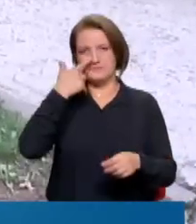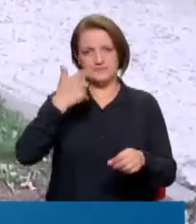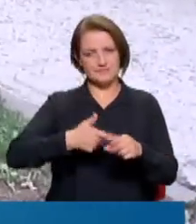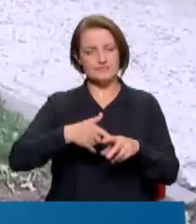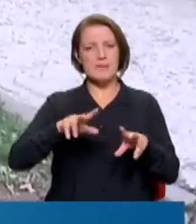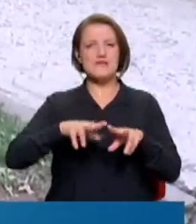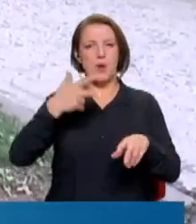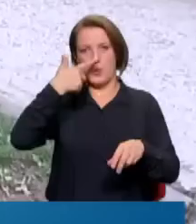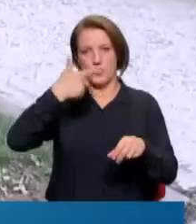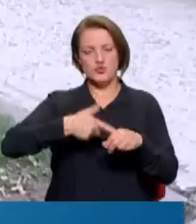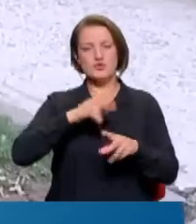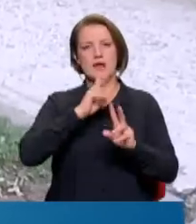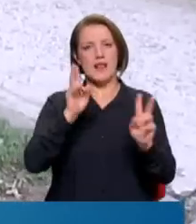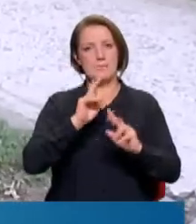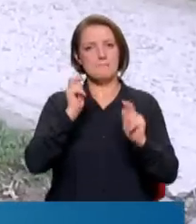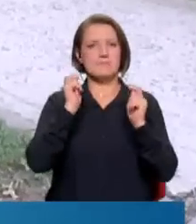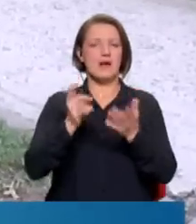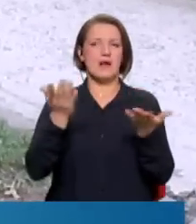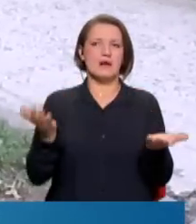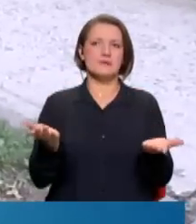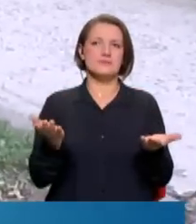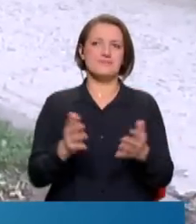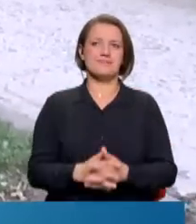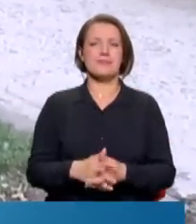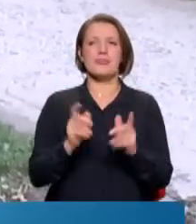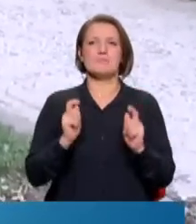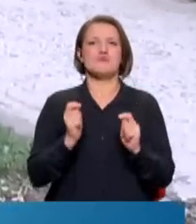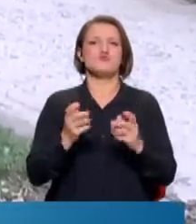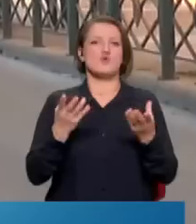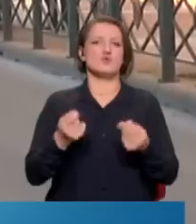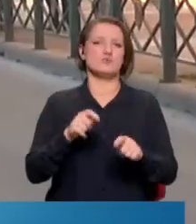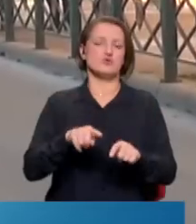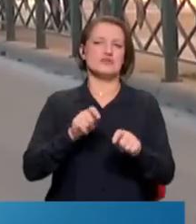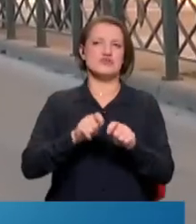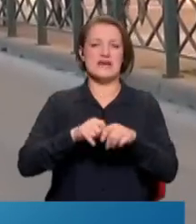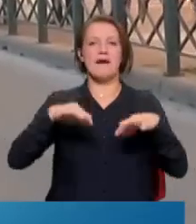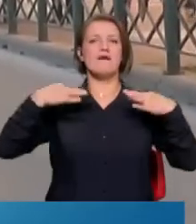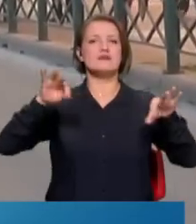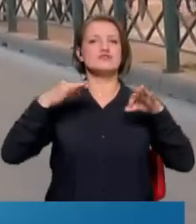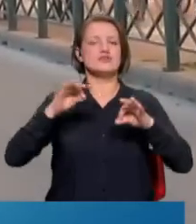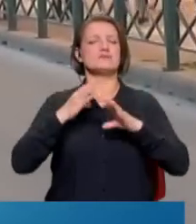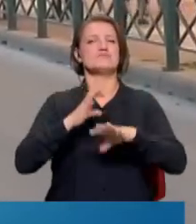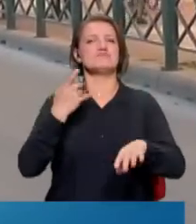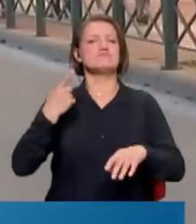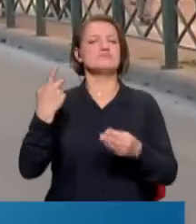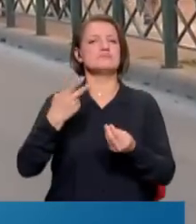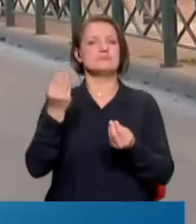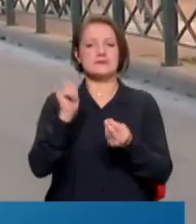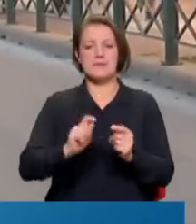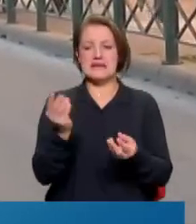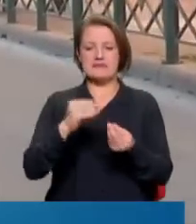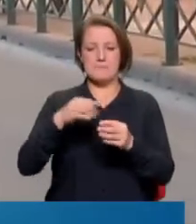pahalı ceryan Pahalı Yani mecbur oluyor bu işler Eskişehir'deki toplu ulaşıma yapılan zam